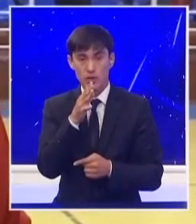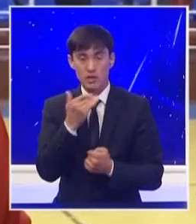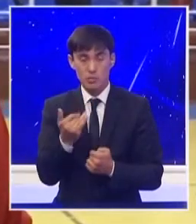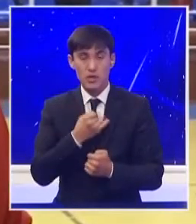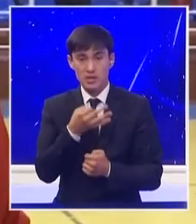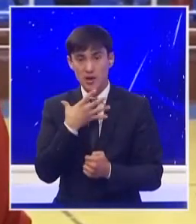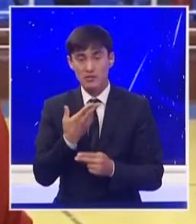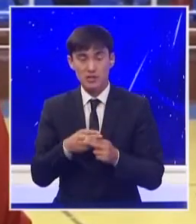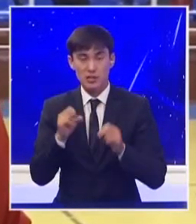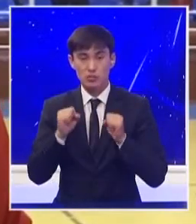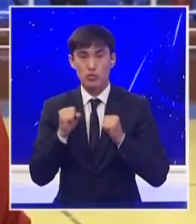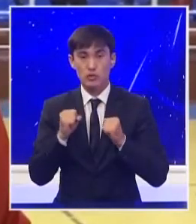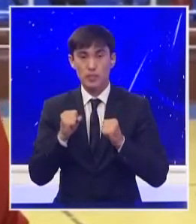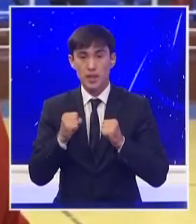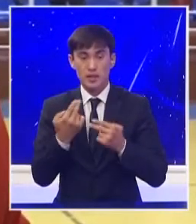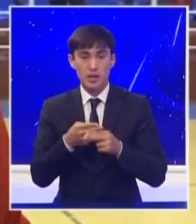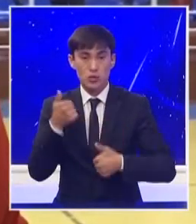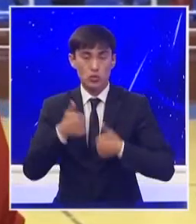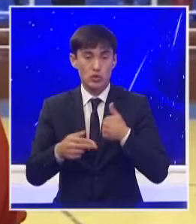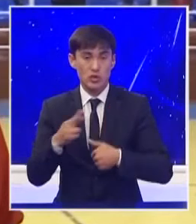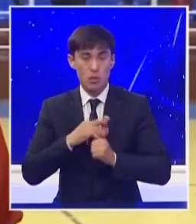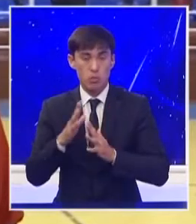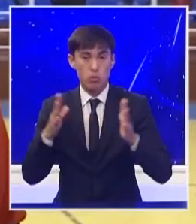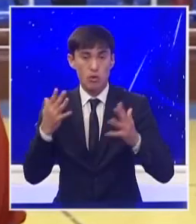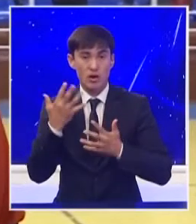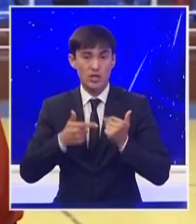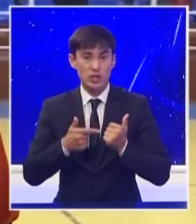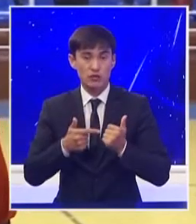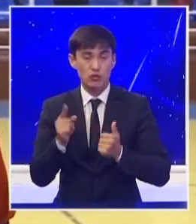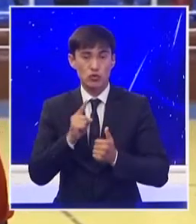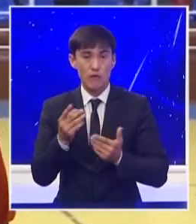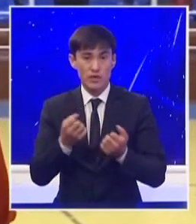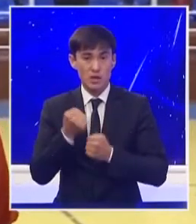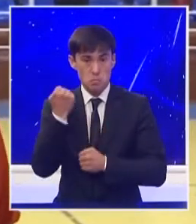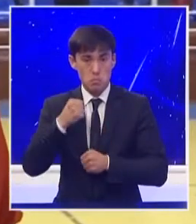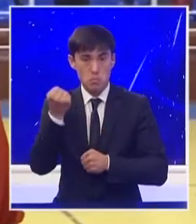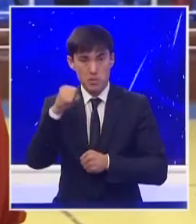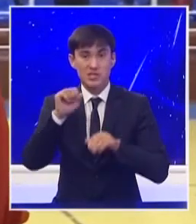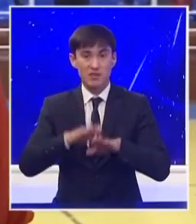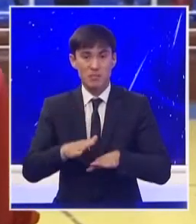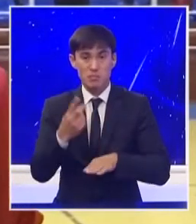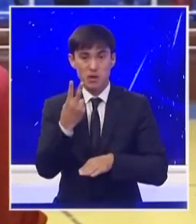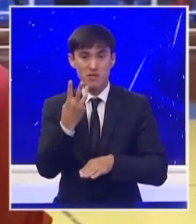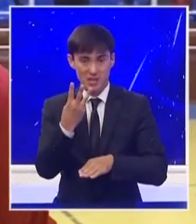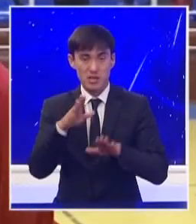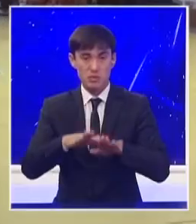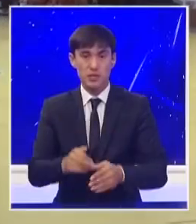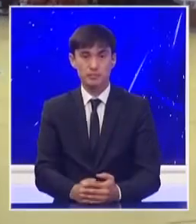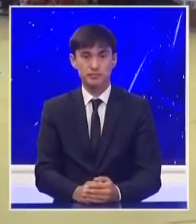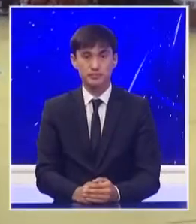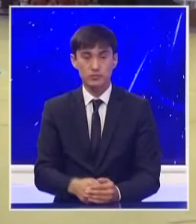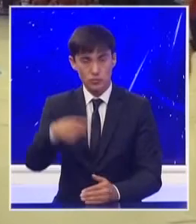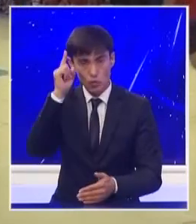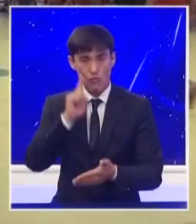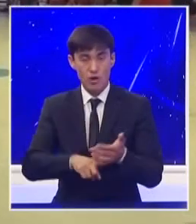мне нравится этот спорт. На этот турнир я более чего рассчитываю взять призовые места, первое или третье место.